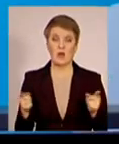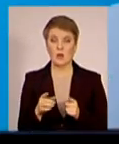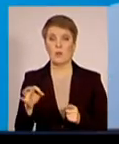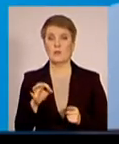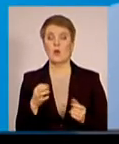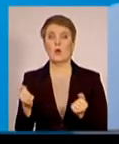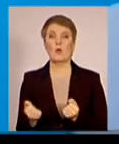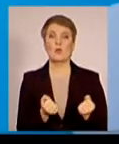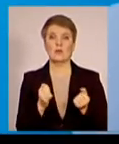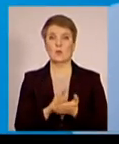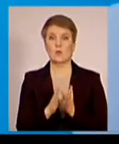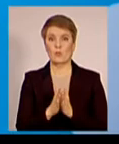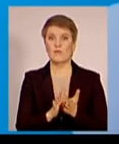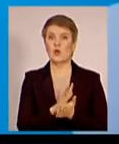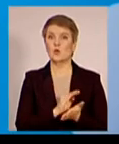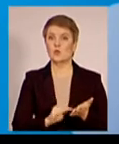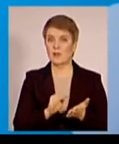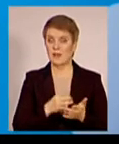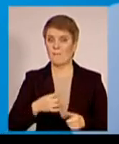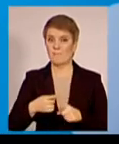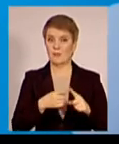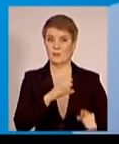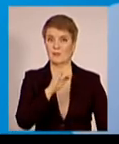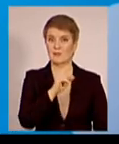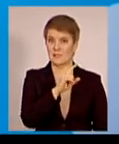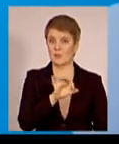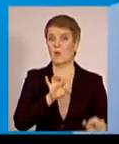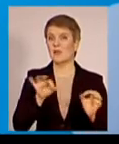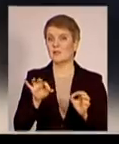журналіста в білоруському СІЗО вона розказала журналістці Українського радіо.